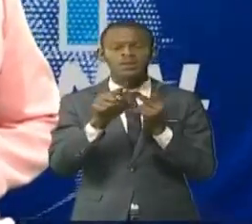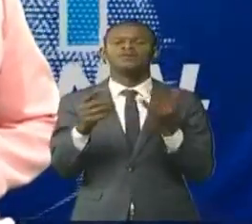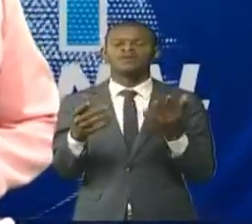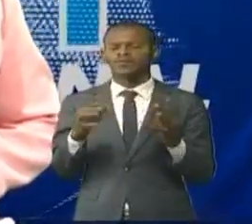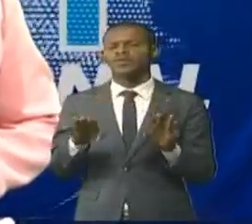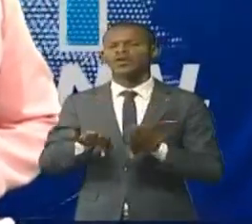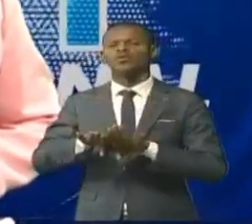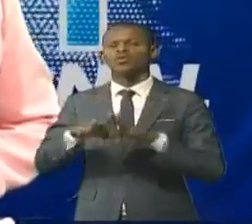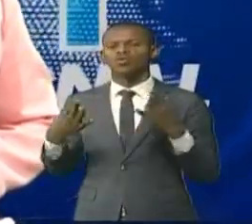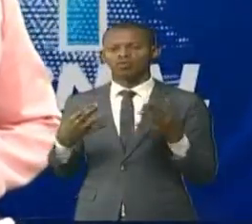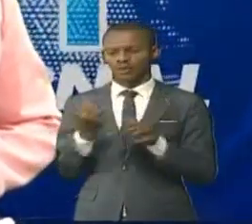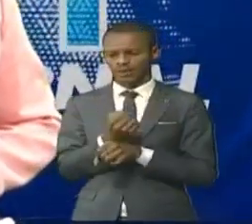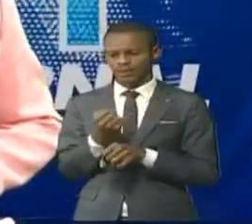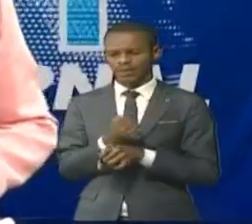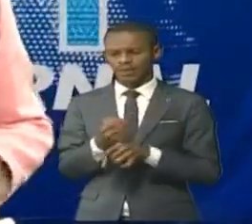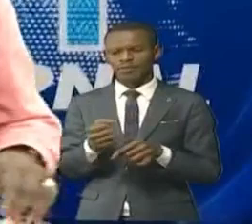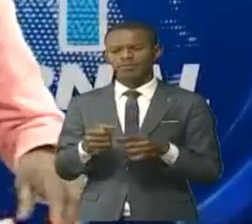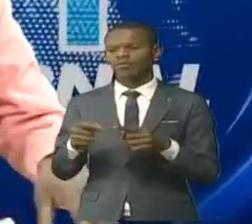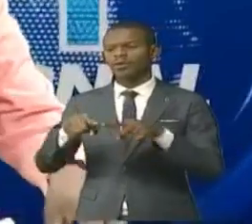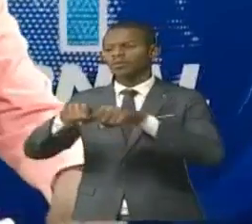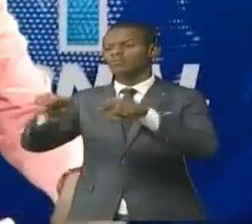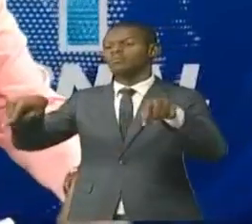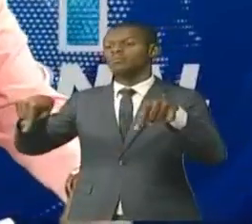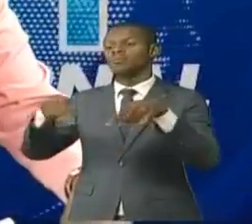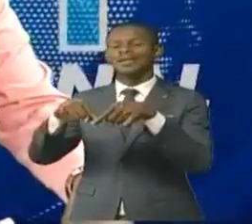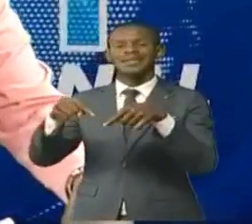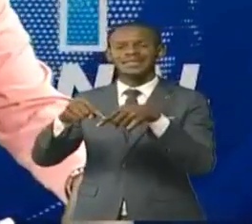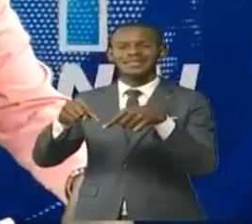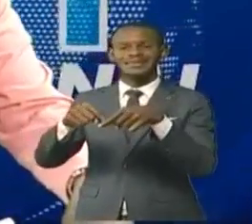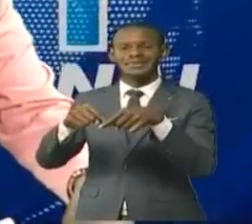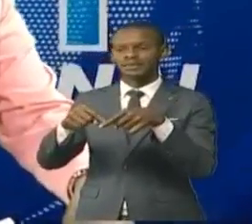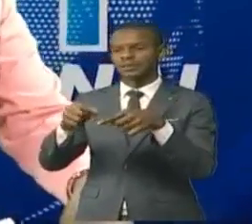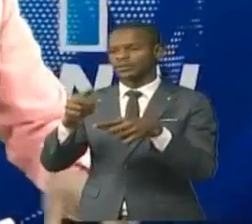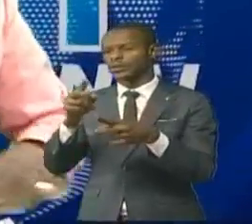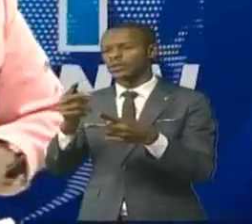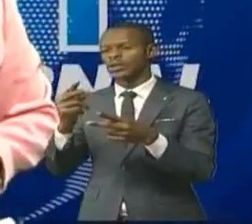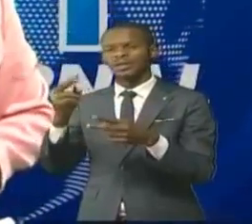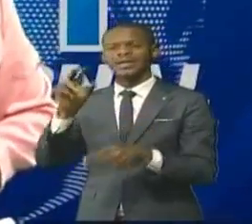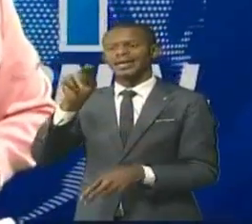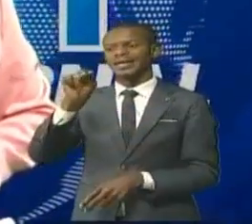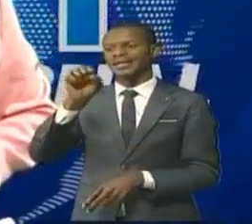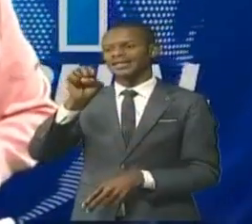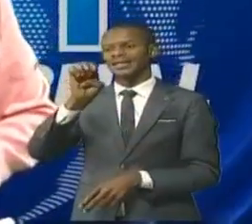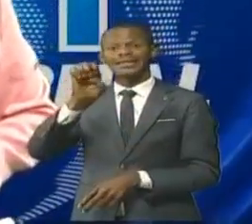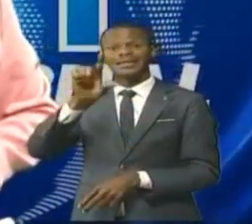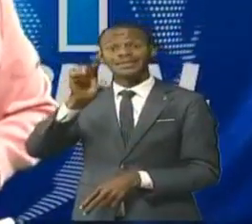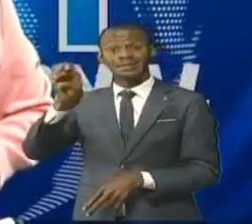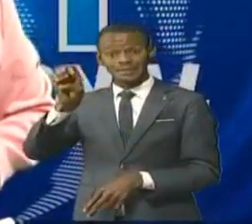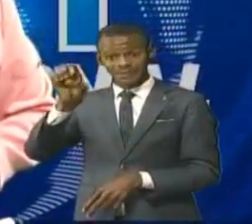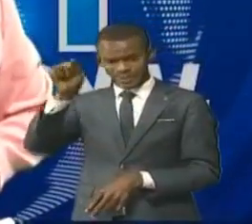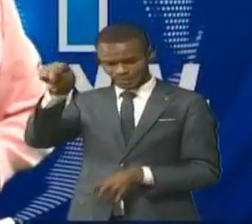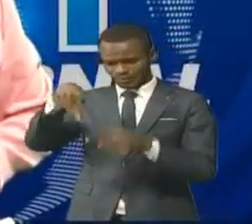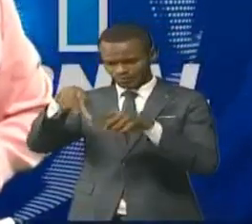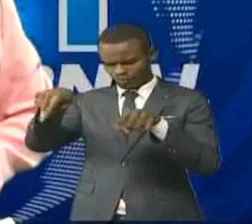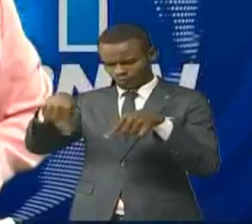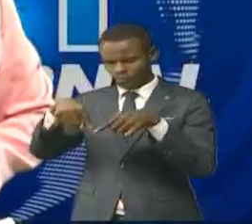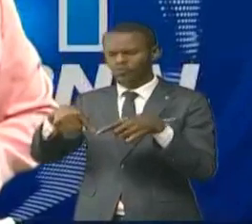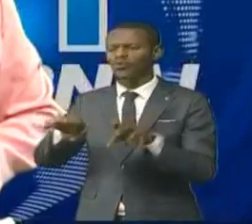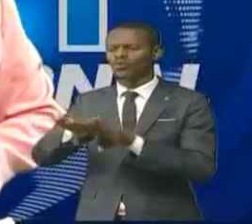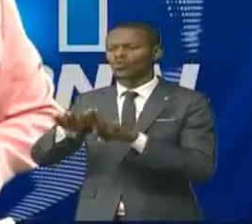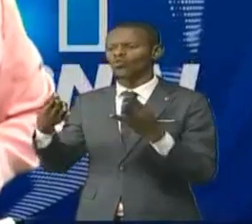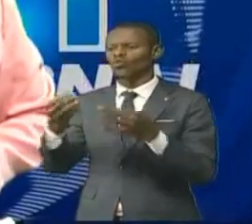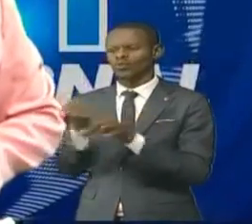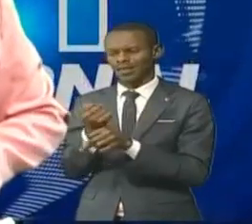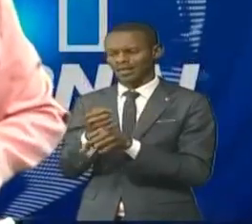de rénovation du site touristique de Lancelé. Selon son directeur général Jésus-Noël Cheke, cette première phase des travaux